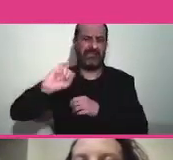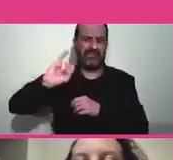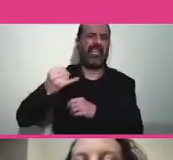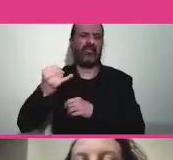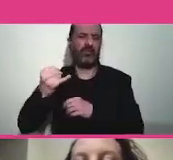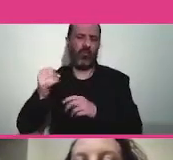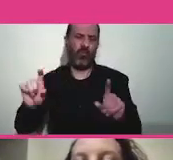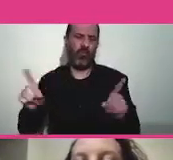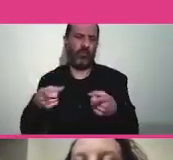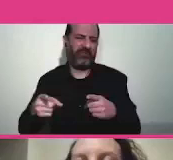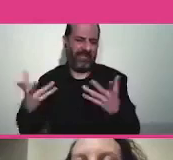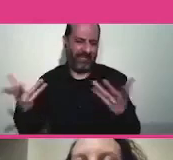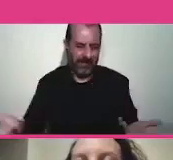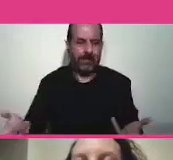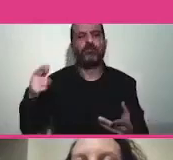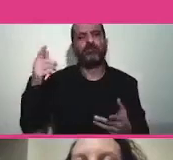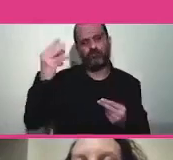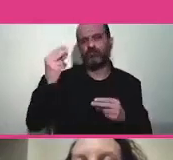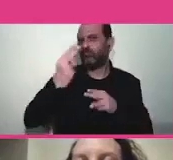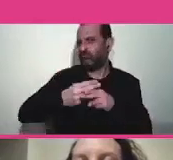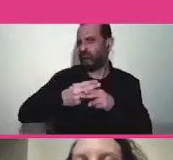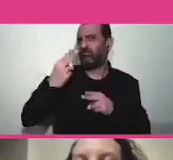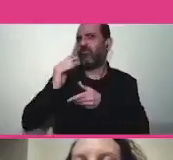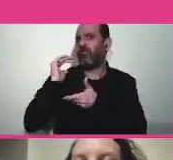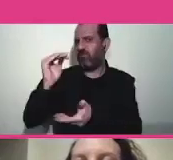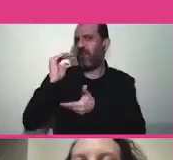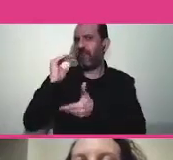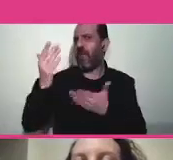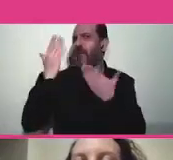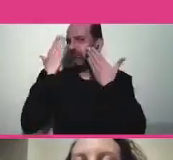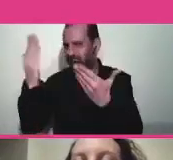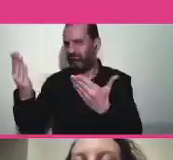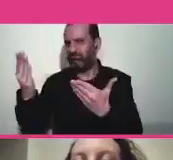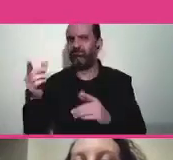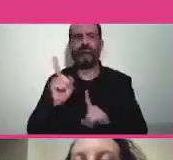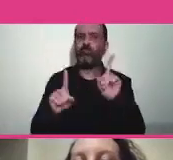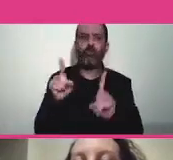πολλά βραβεία και τιμητικούς τίτλους.